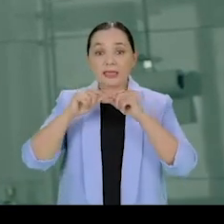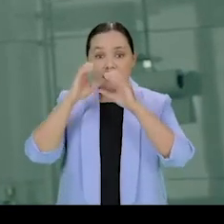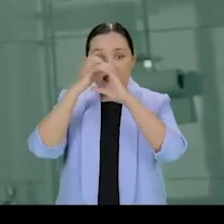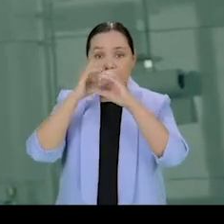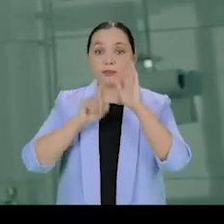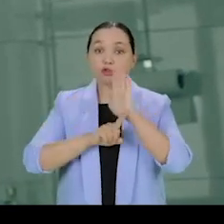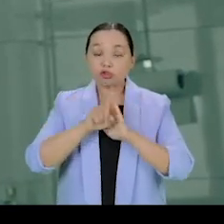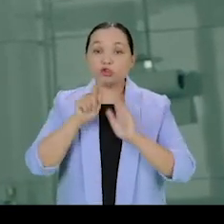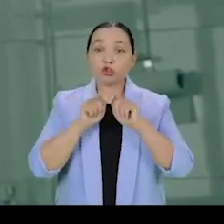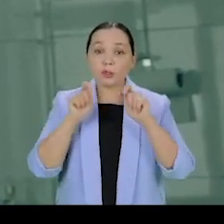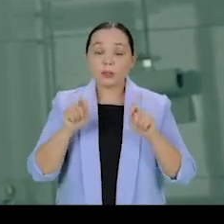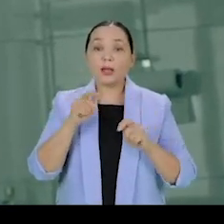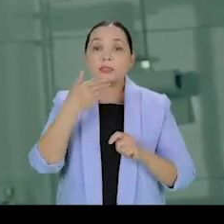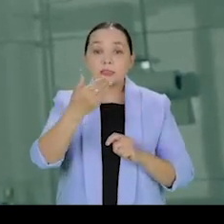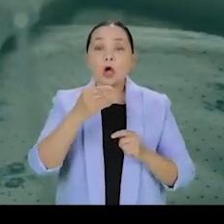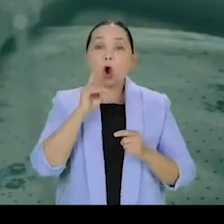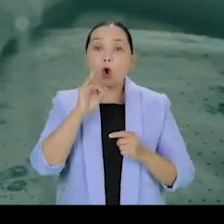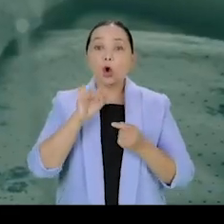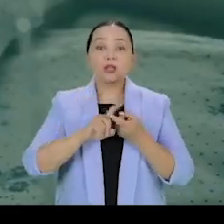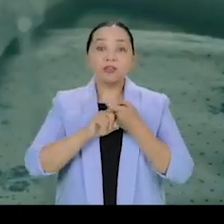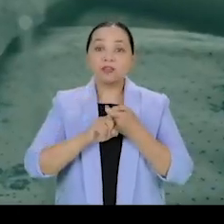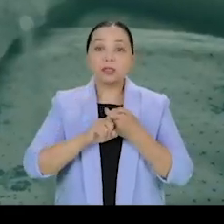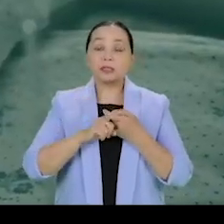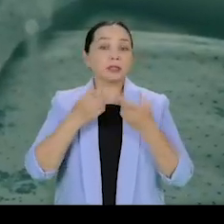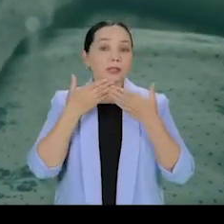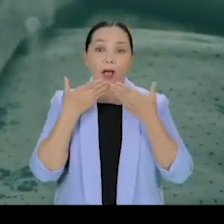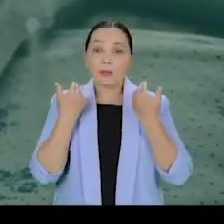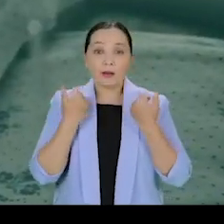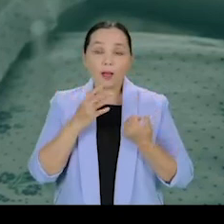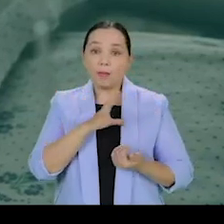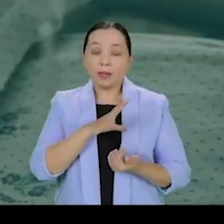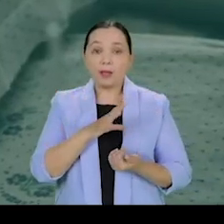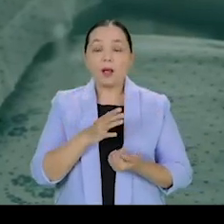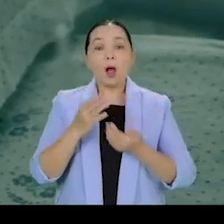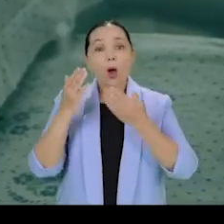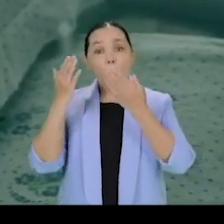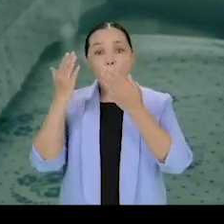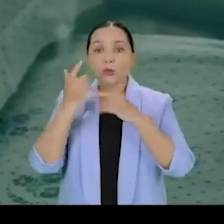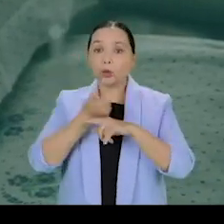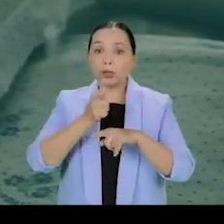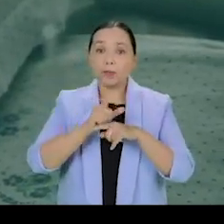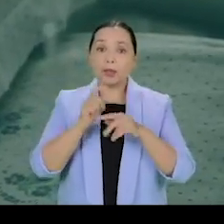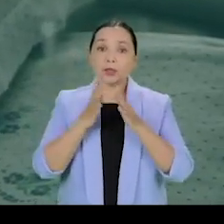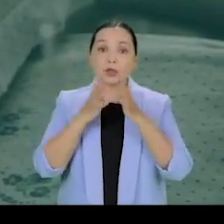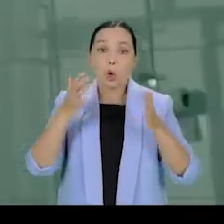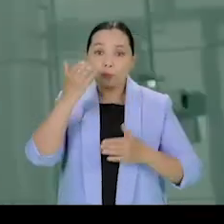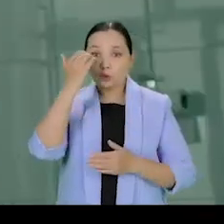chiqdi. Sizda virus aniqlanmadi. Voy, Xudoga behisob shukr.